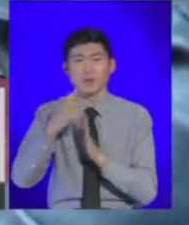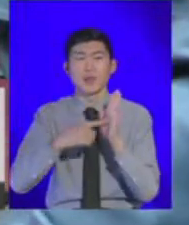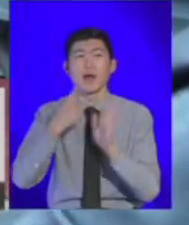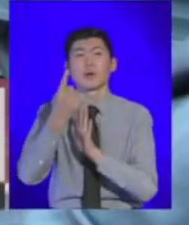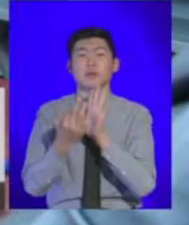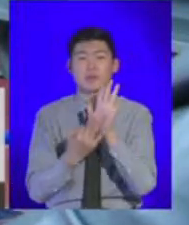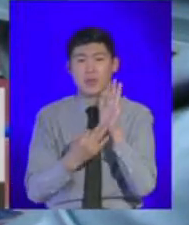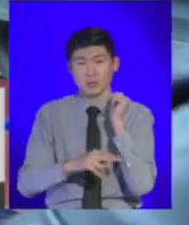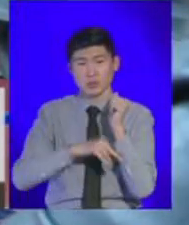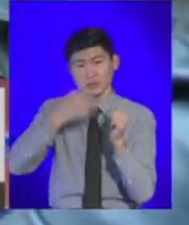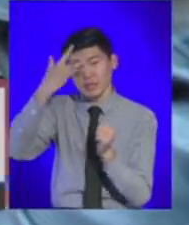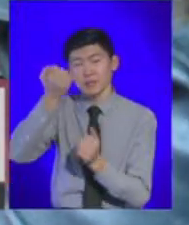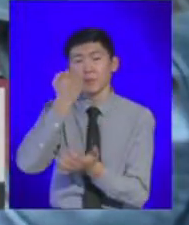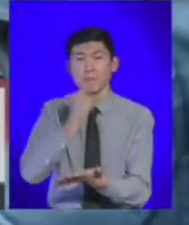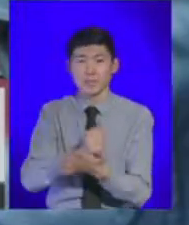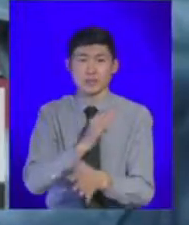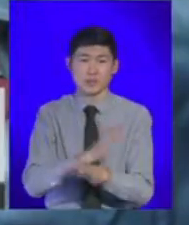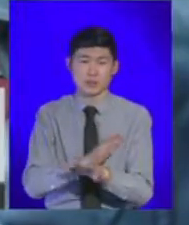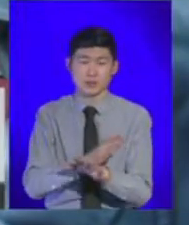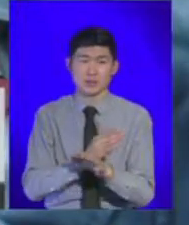засгийн газраар батлагдсан тийм.